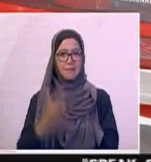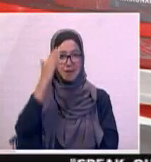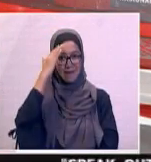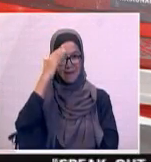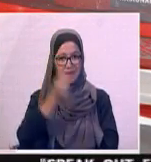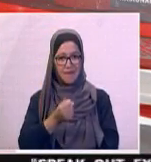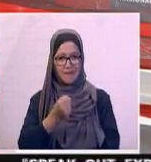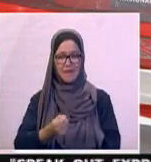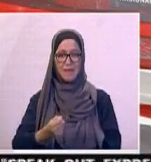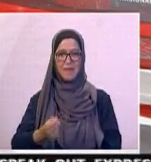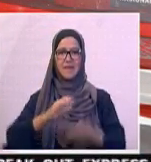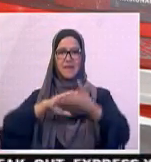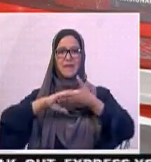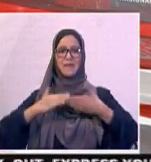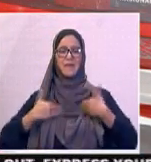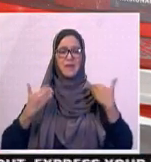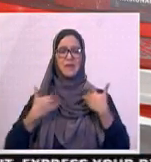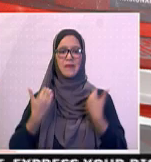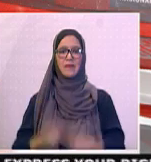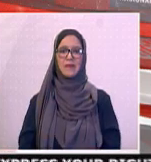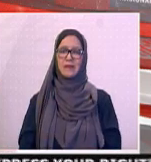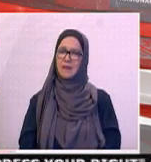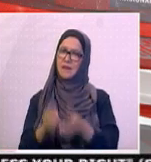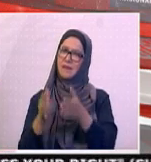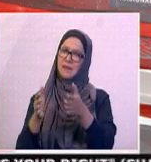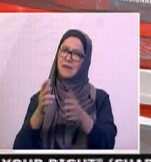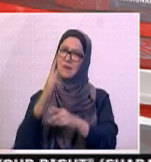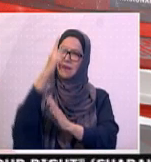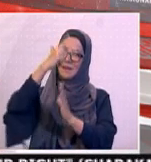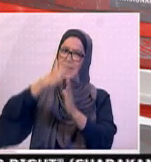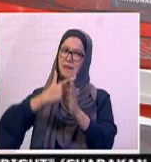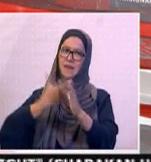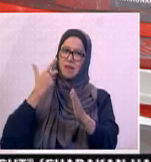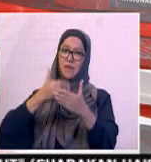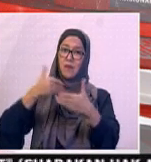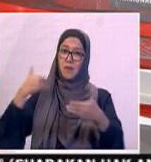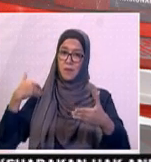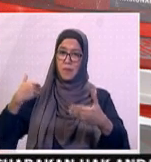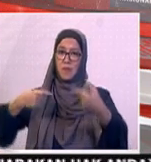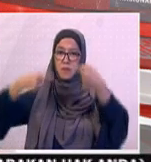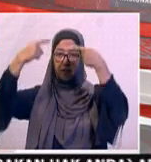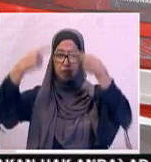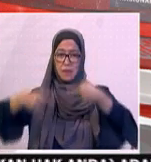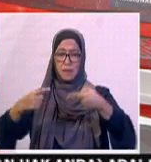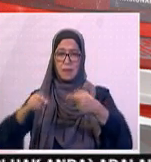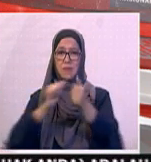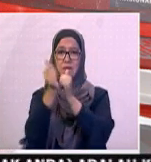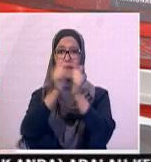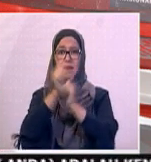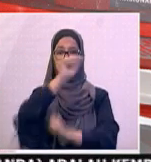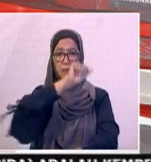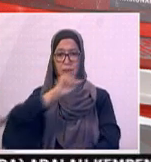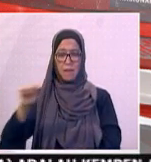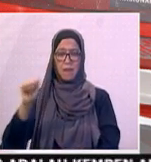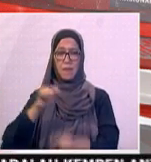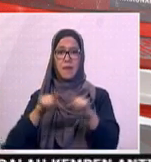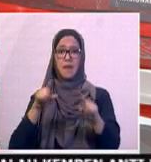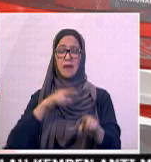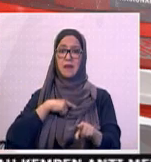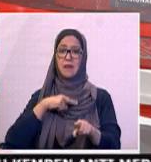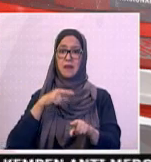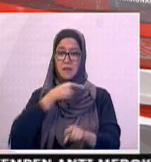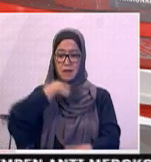Assalamualaikum dan salam sejahtera. Berbaki kurang 3 bulan sebelum kejohanan Piala Sukan Asia Zhongshan China November